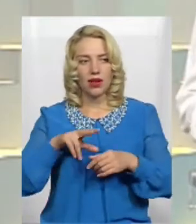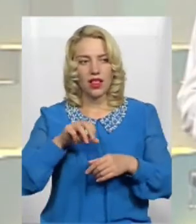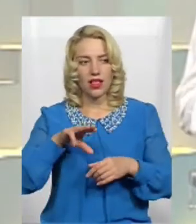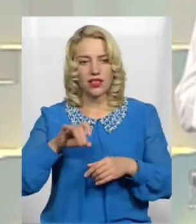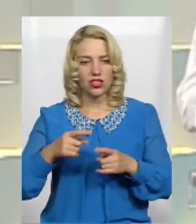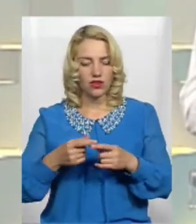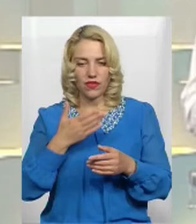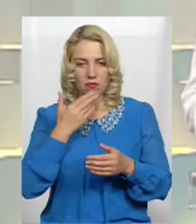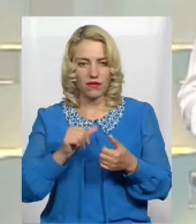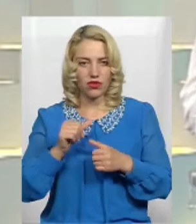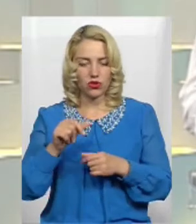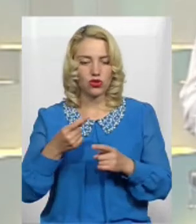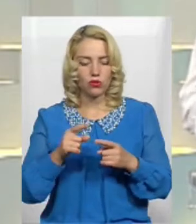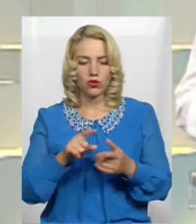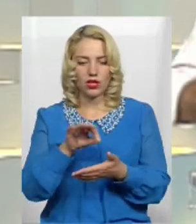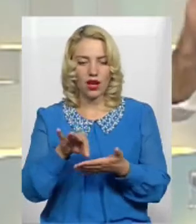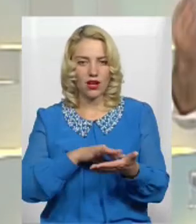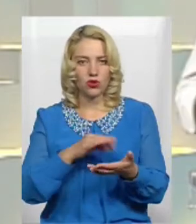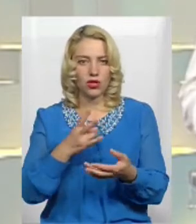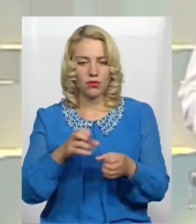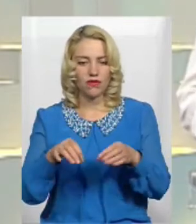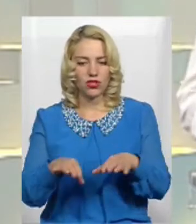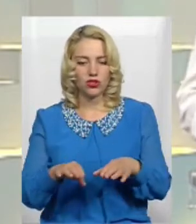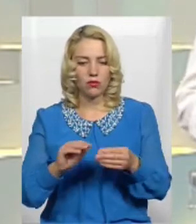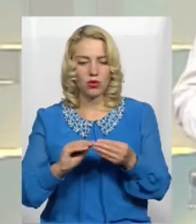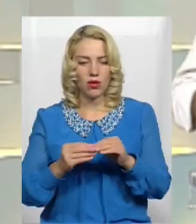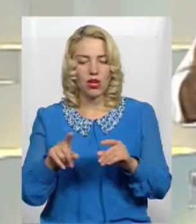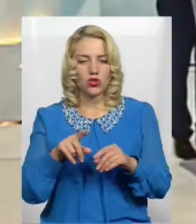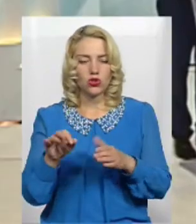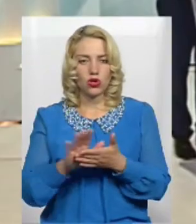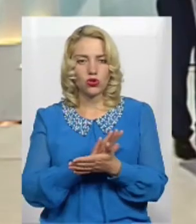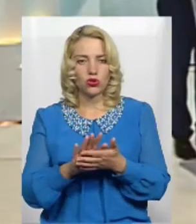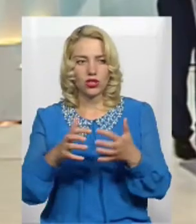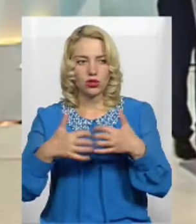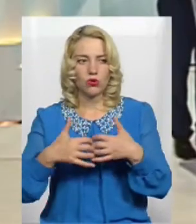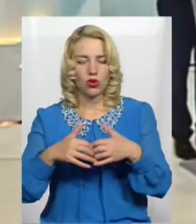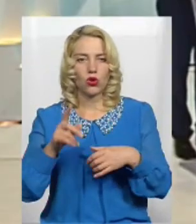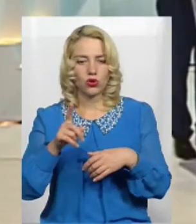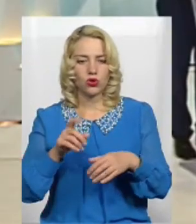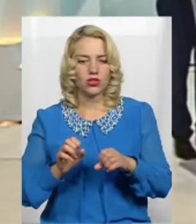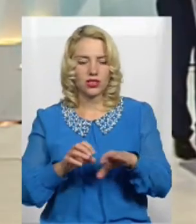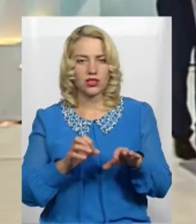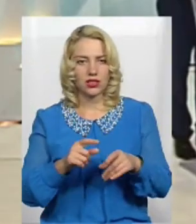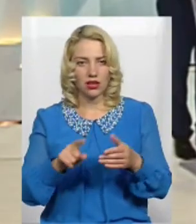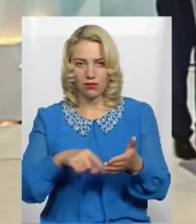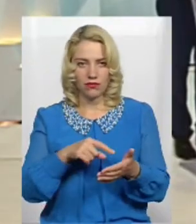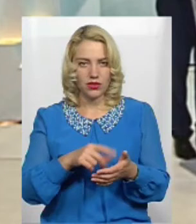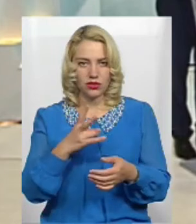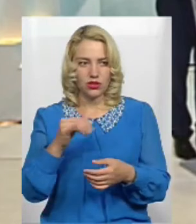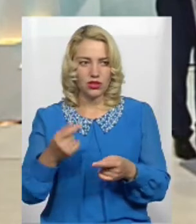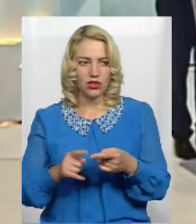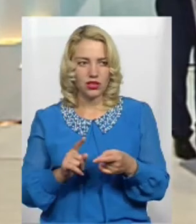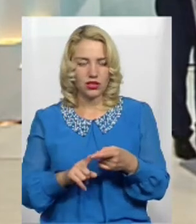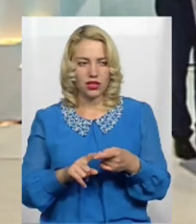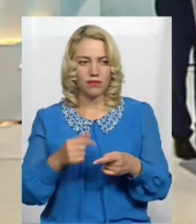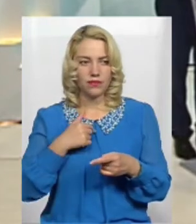є не виключення, тому його негайно цю проблему потрібно вирішити. Що стосується очисних споруд, вибачте, хто скидає? Це місто скидає? На жаль, зараз не